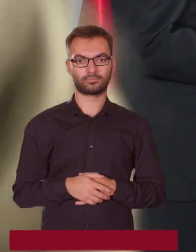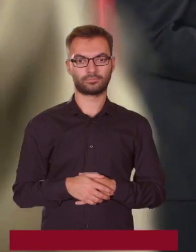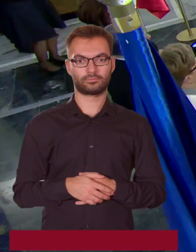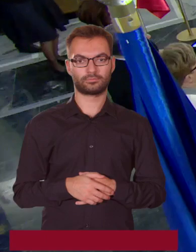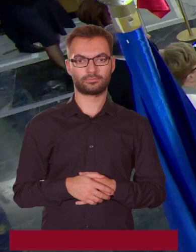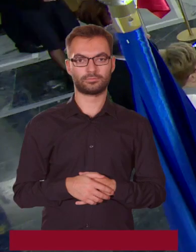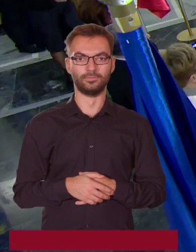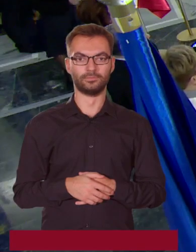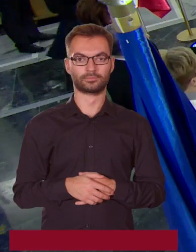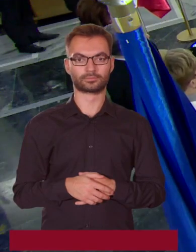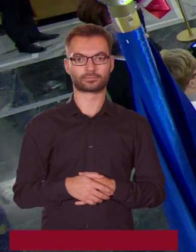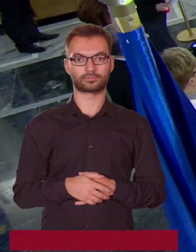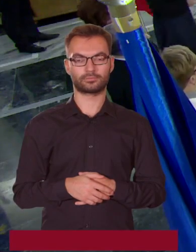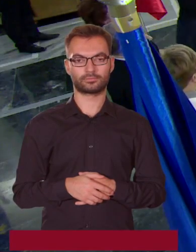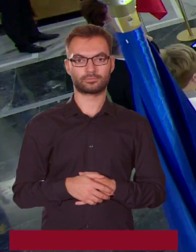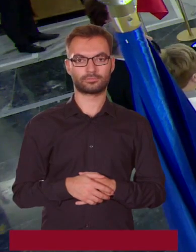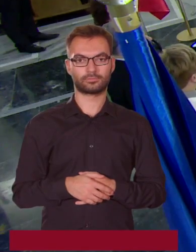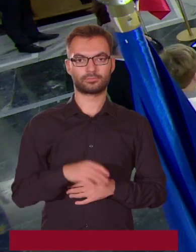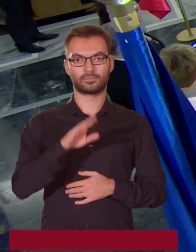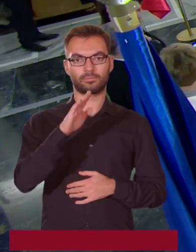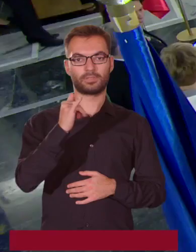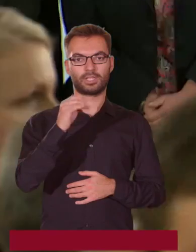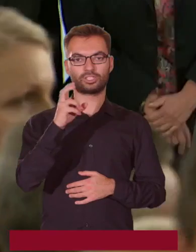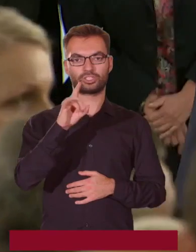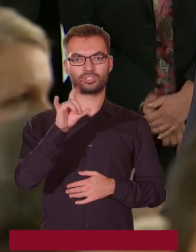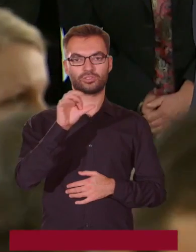Poproszę pana Mieczysława Kazimierza Baszko.